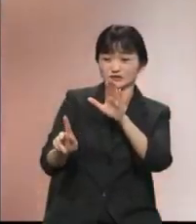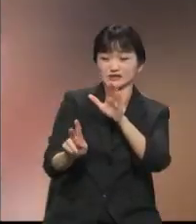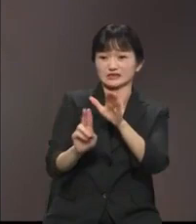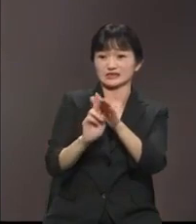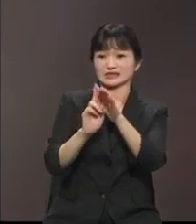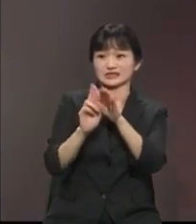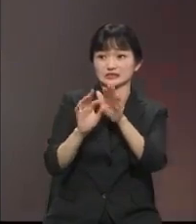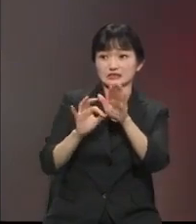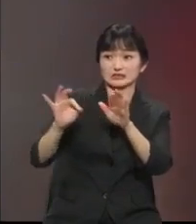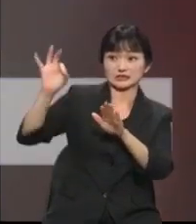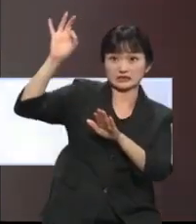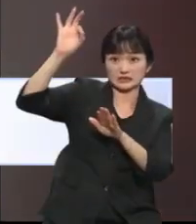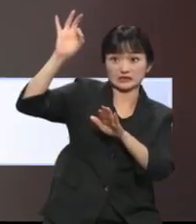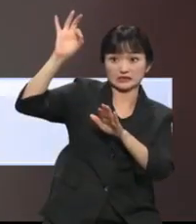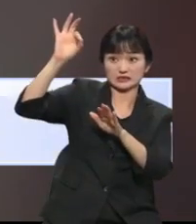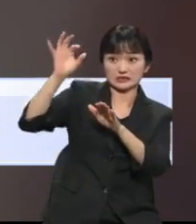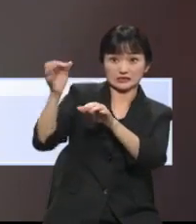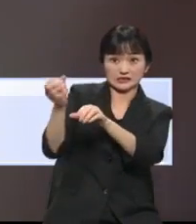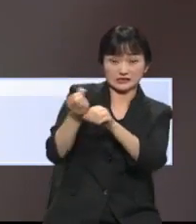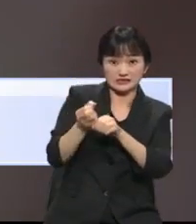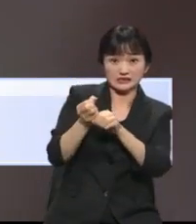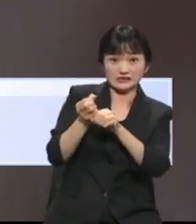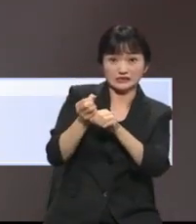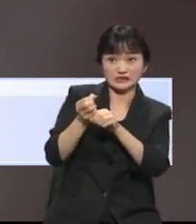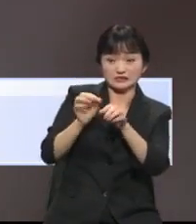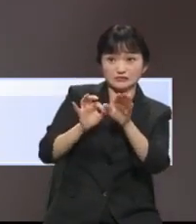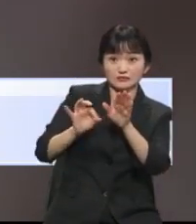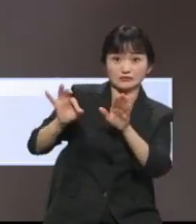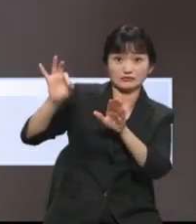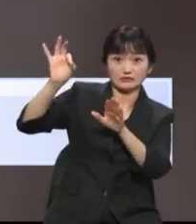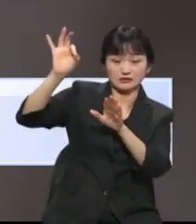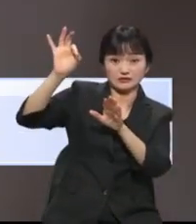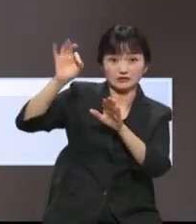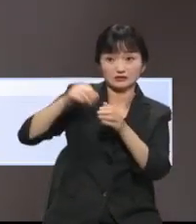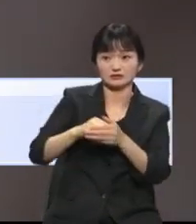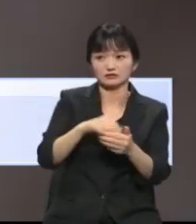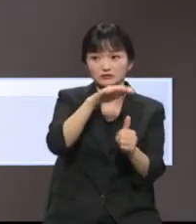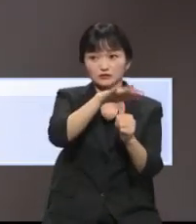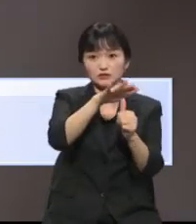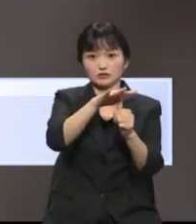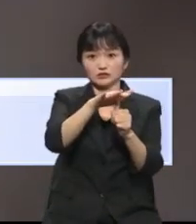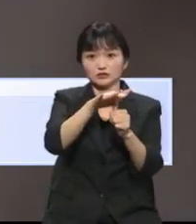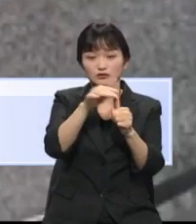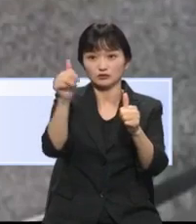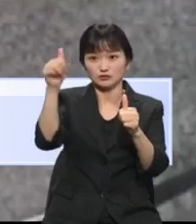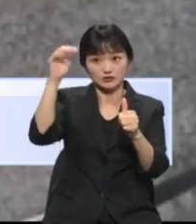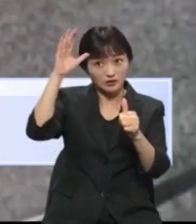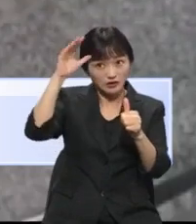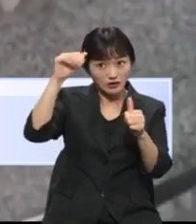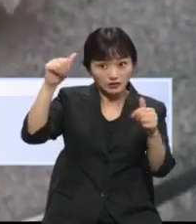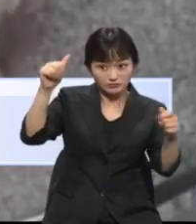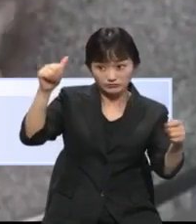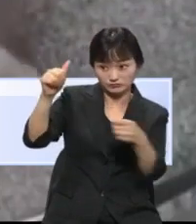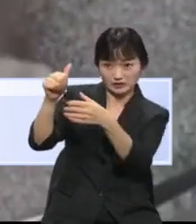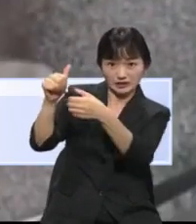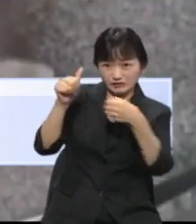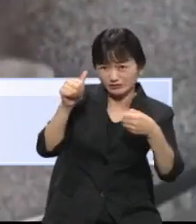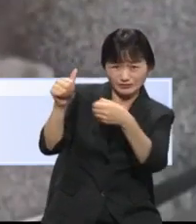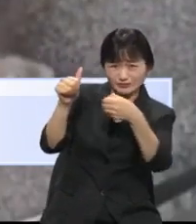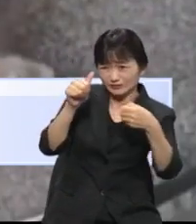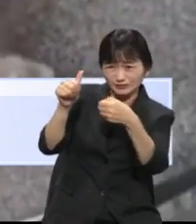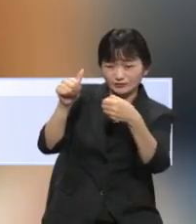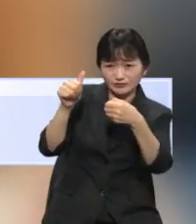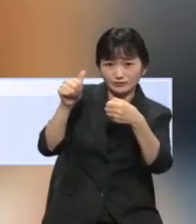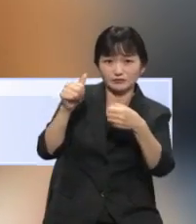닫히면서 목줄이 당겨지면서 강아지가 허공에 떠올랐습니다. 이 소년도 몸을 날려서 목줄을 붙잡으면서 함께